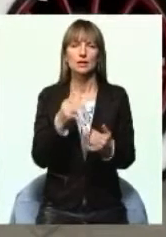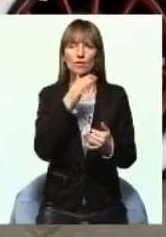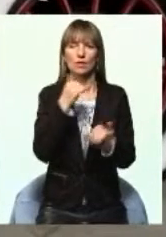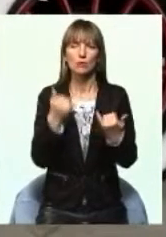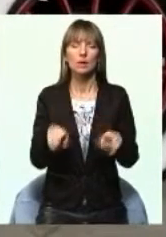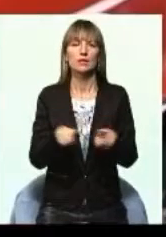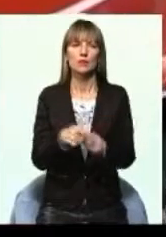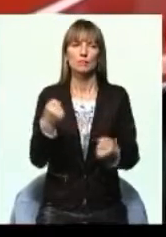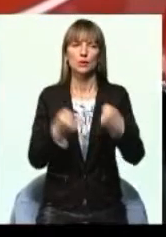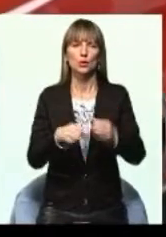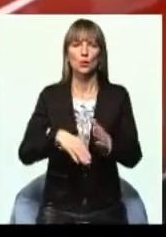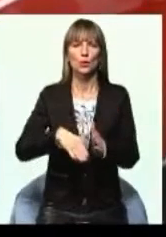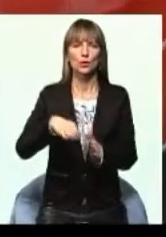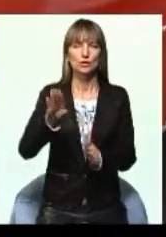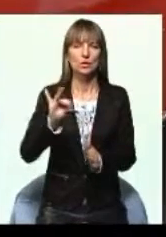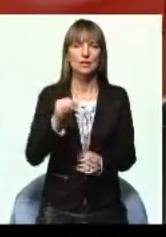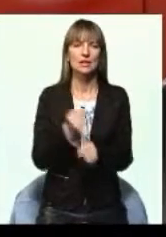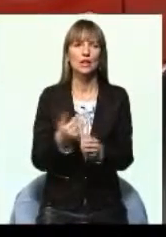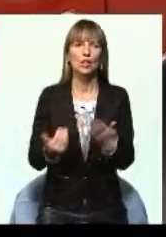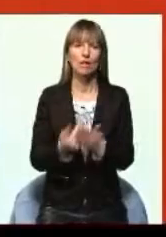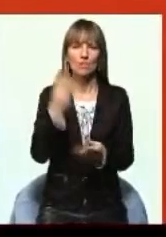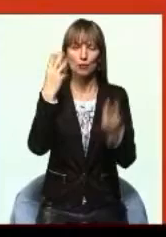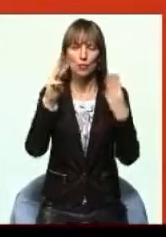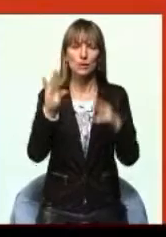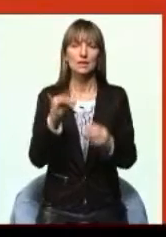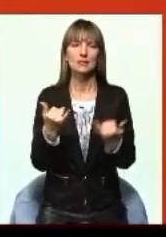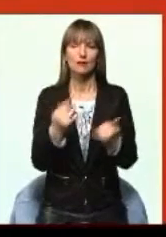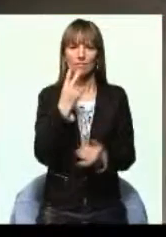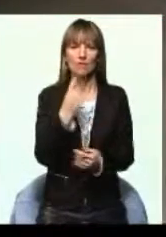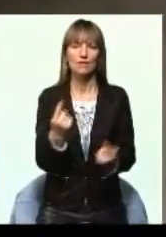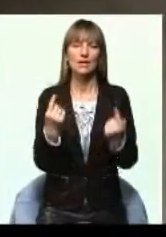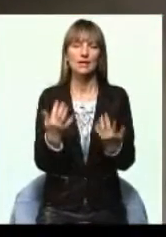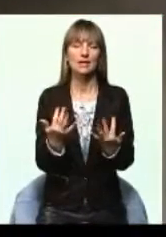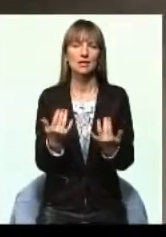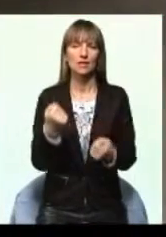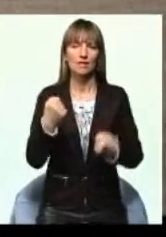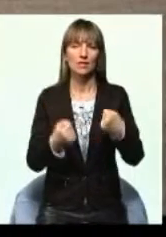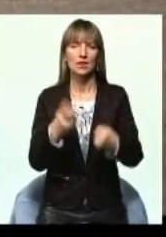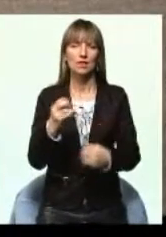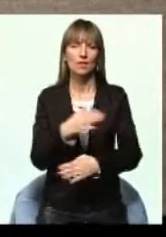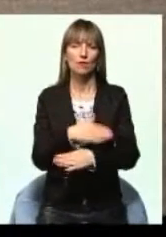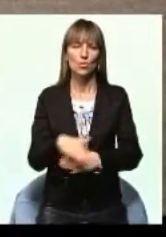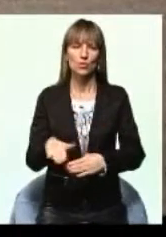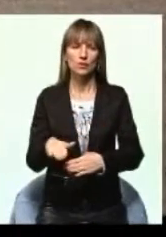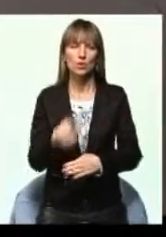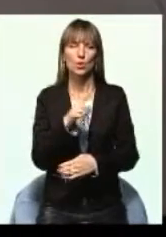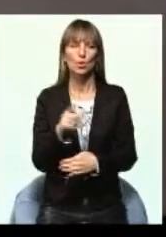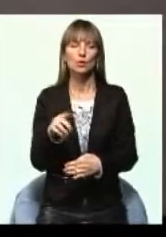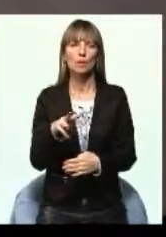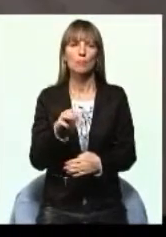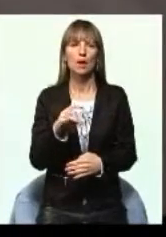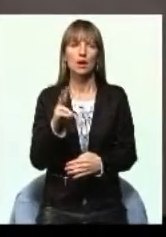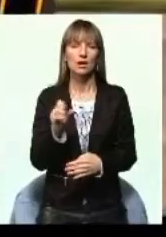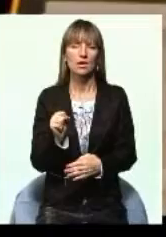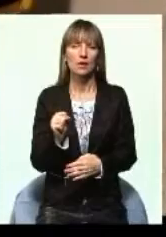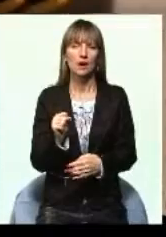автомобілі вдосконалювали, розробляли нові моделі, і сьогодні ми бачимо велику кількість автівок на вулицях. Кожна марка авто